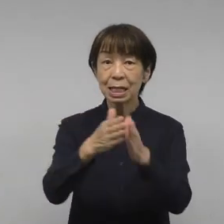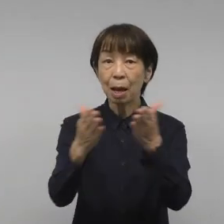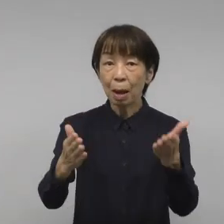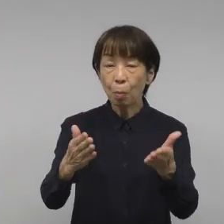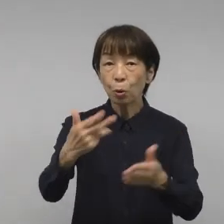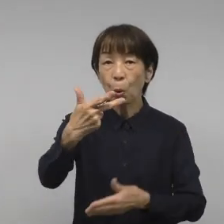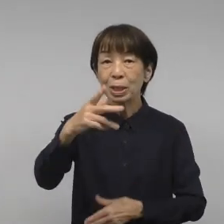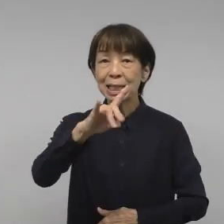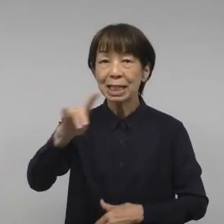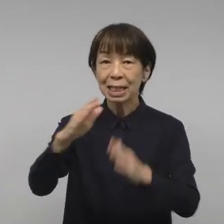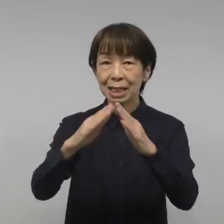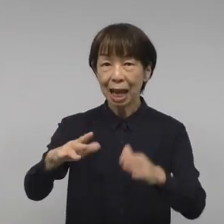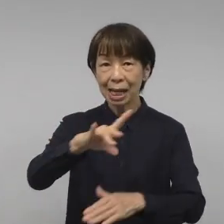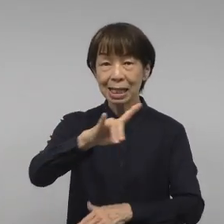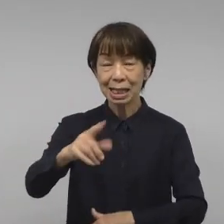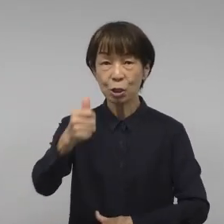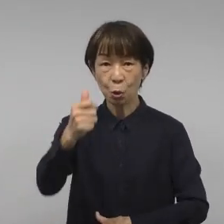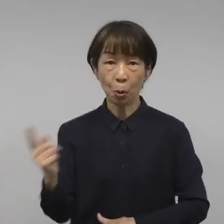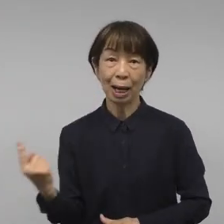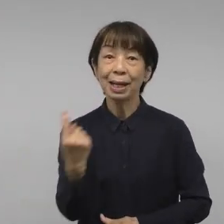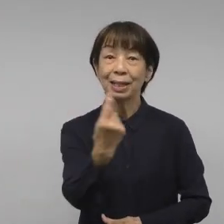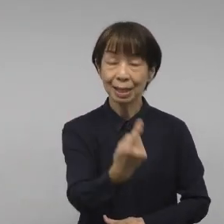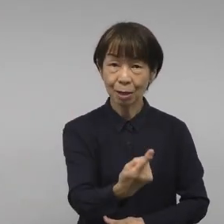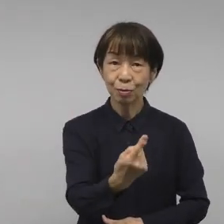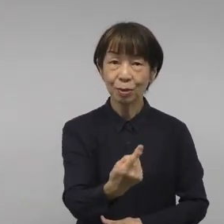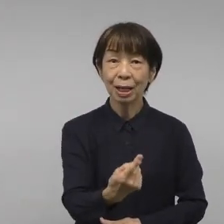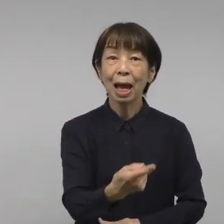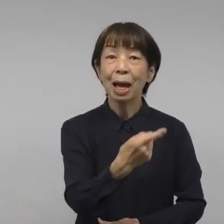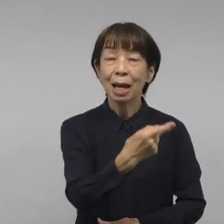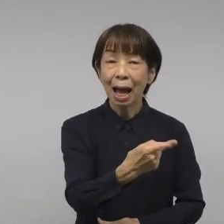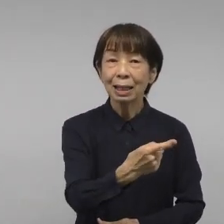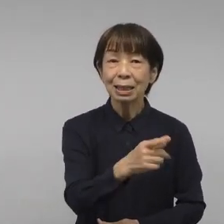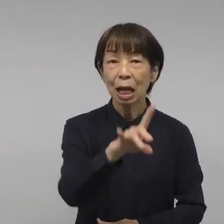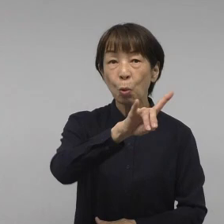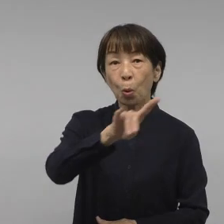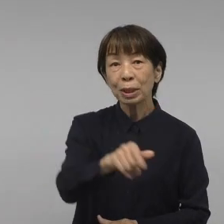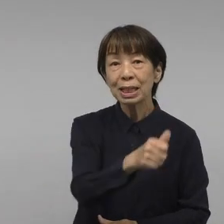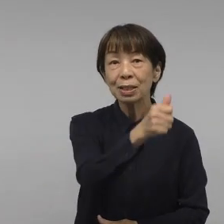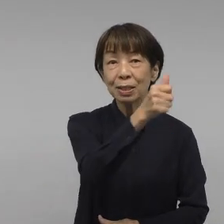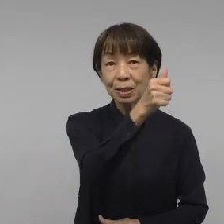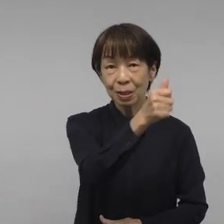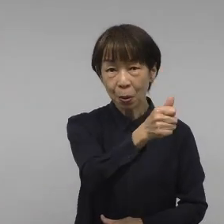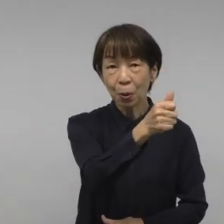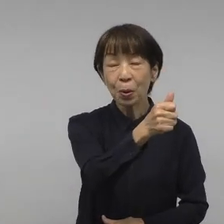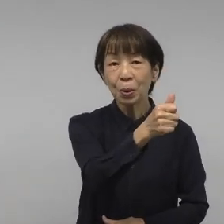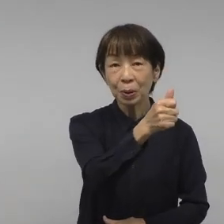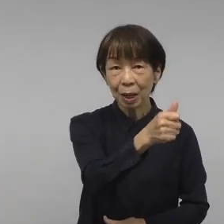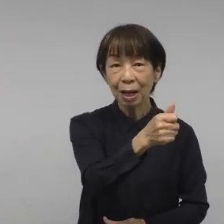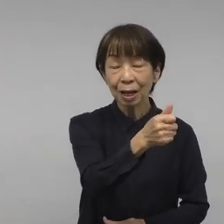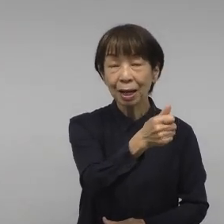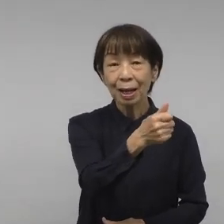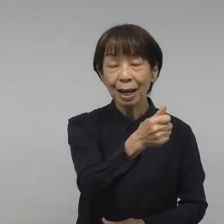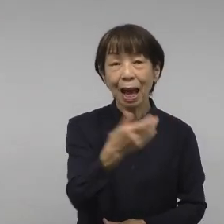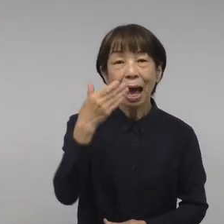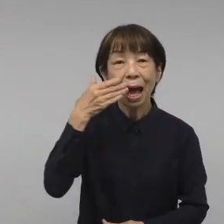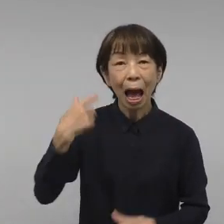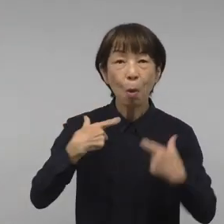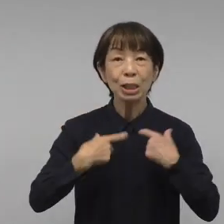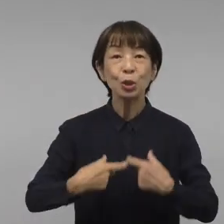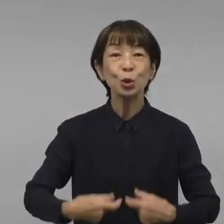市議会議長が言ってるわけですけれども、あちらのマット・キーティング議長っていうのが、この右の写真ですね、青いス